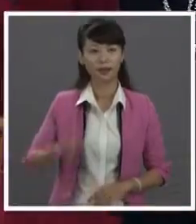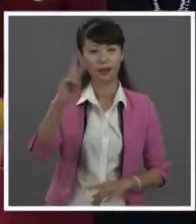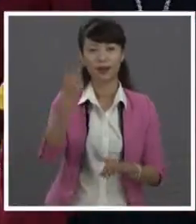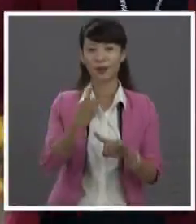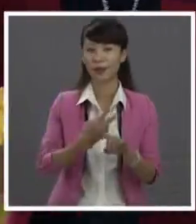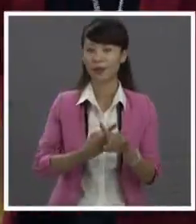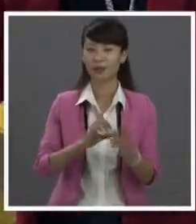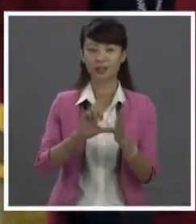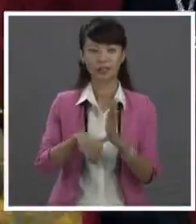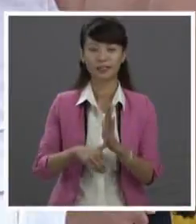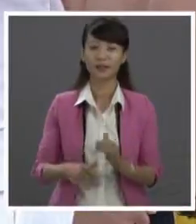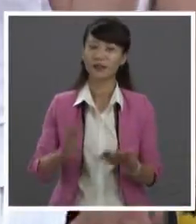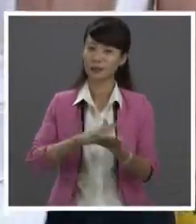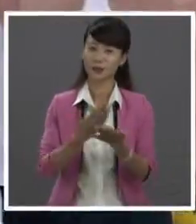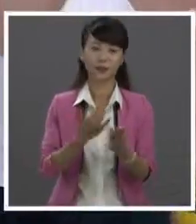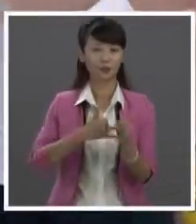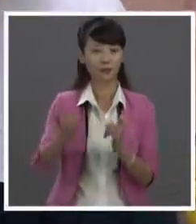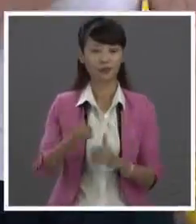两个月就能练成这样， 俯卧撑可以吗？